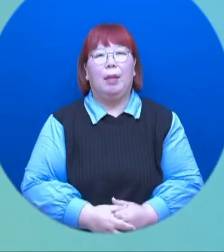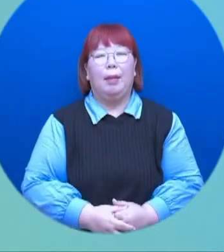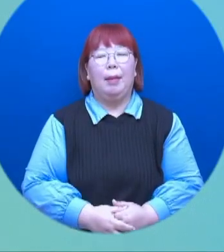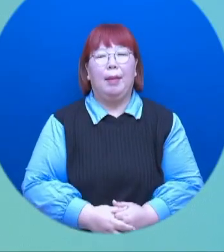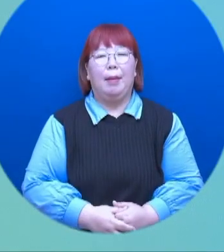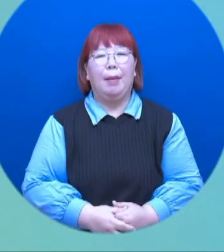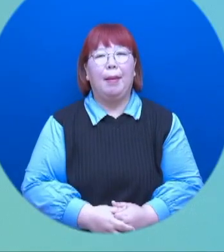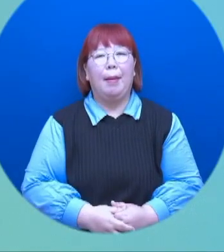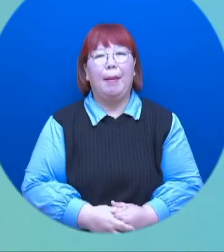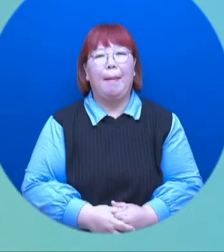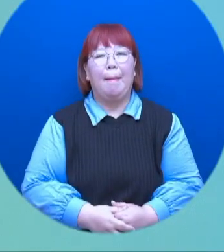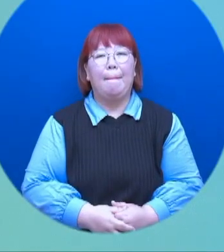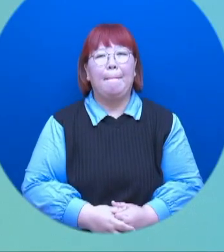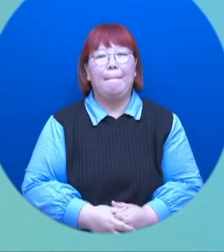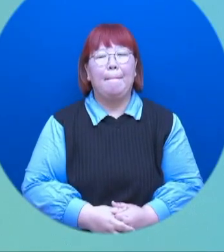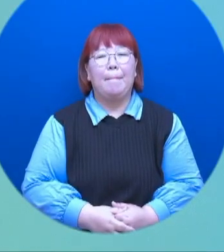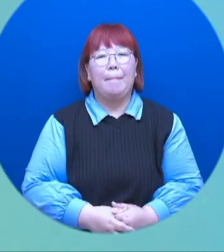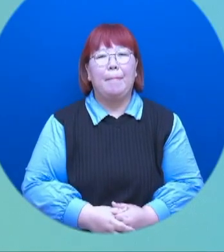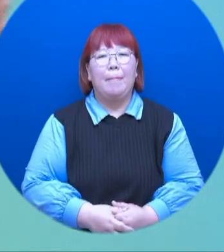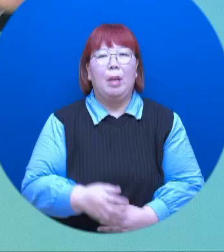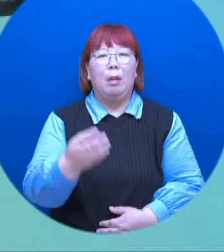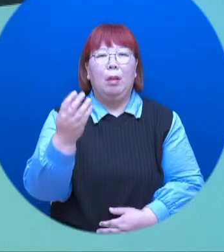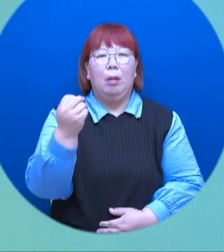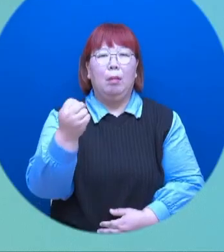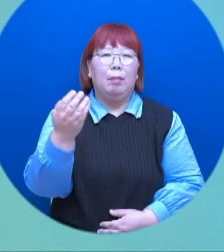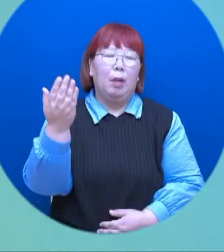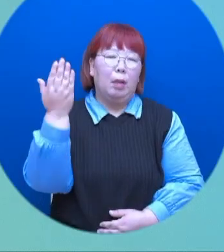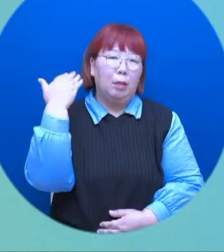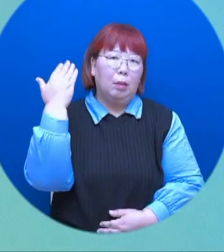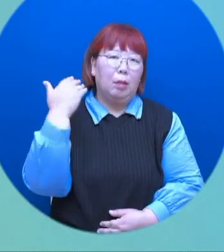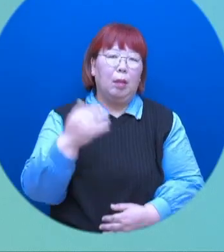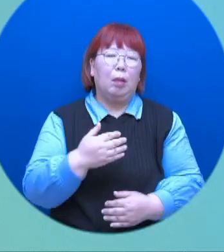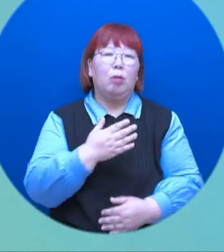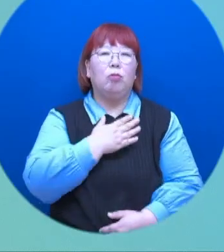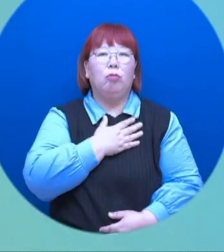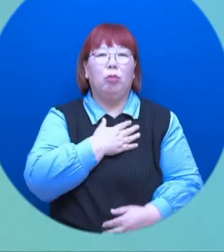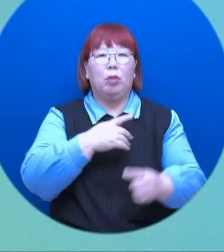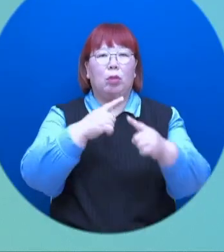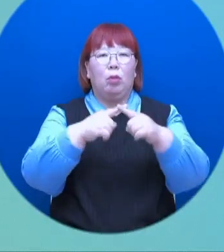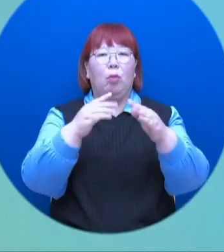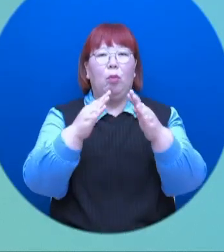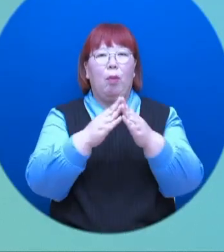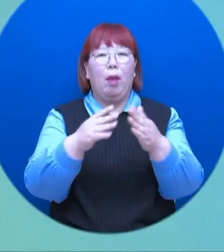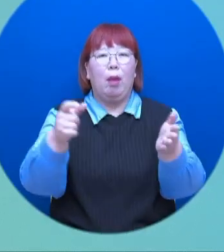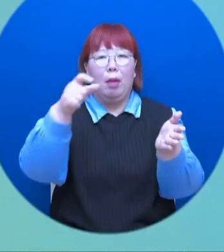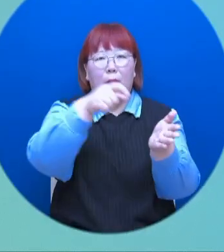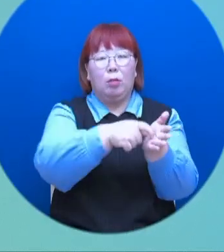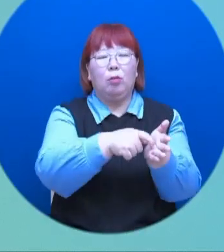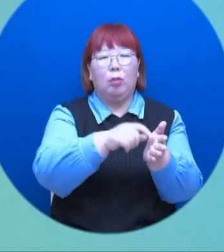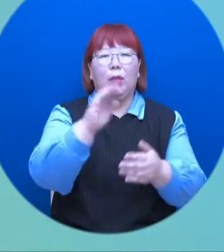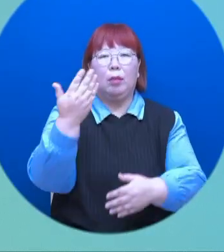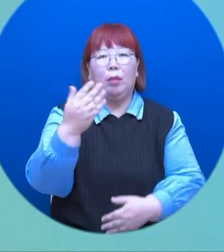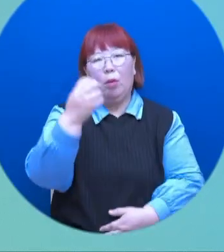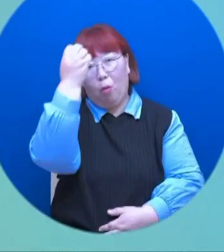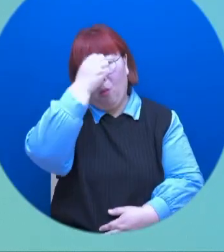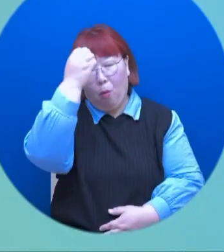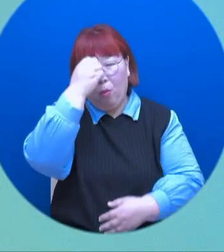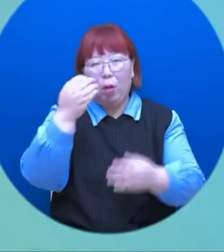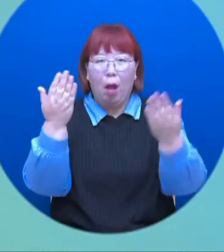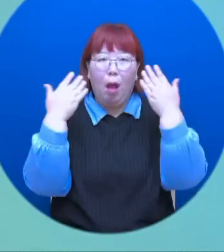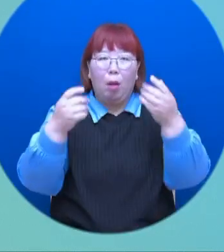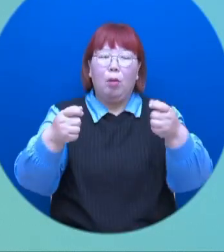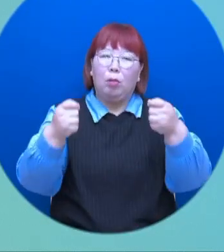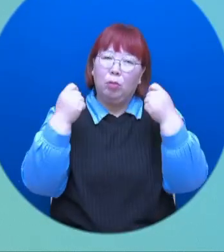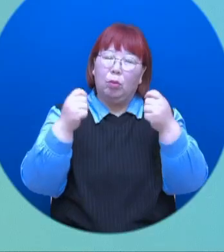생로병사요. 얼마 전 제 친구가 우리 교회에 등록을 했는데 고등학교 졸업하고